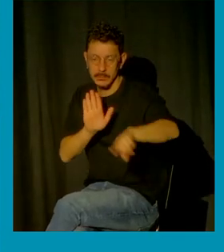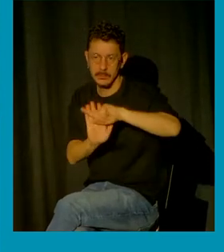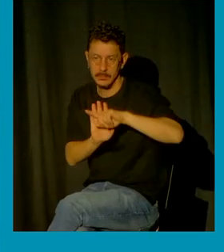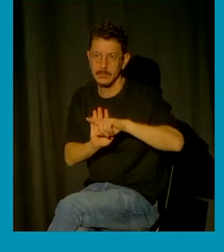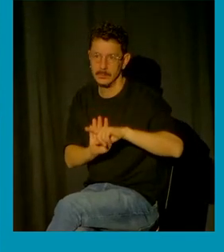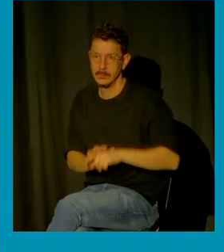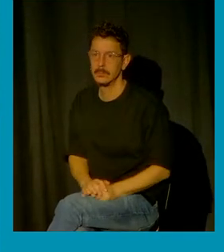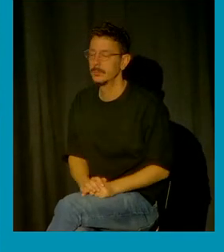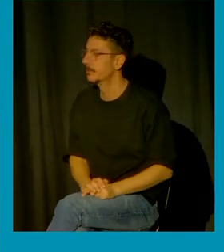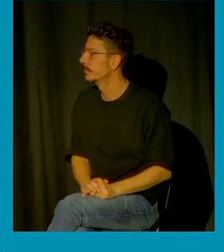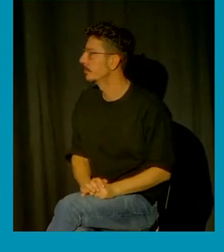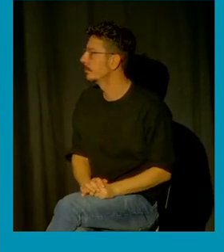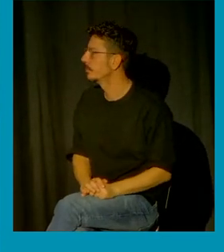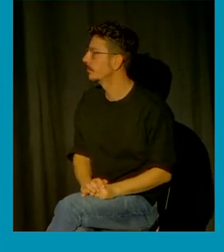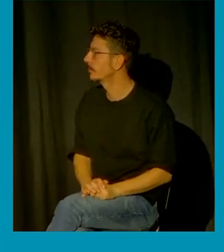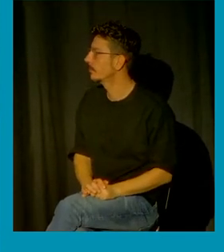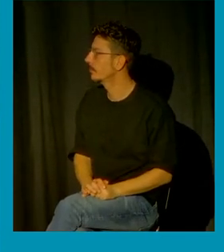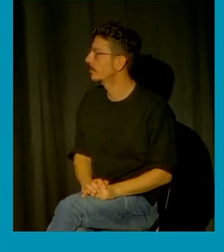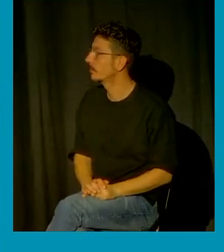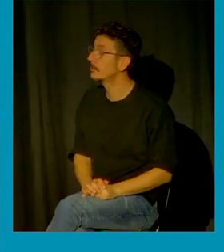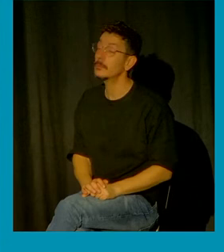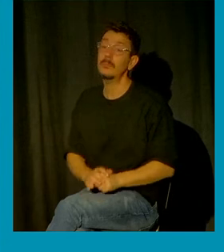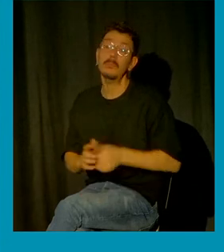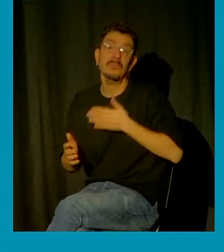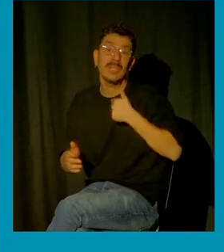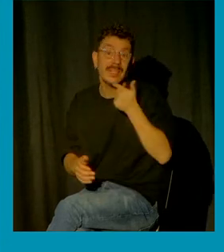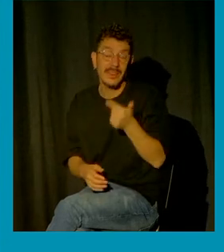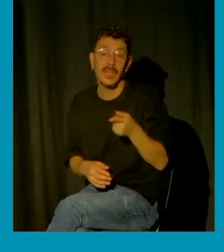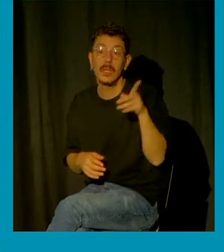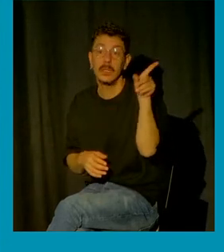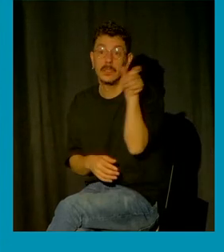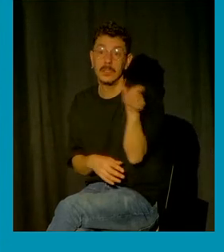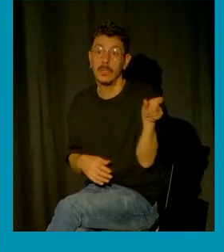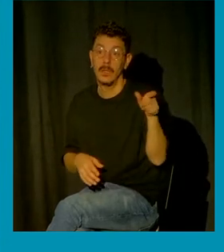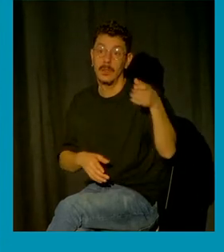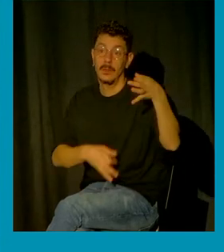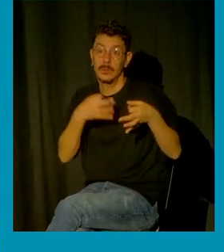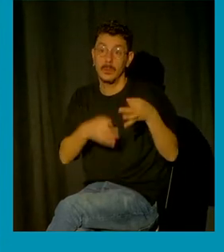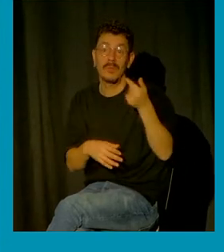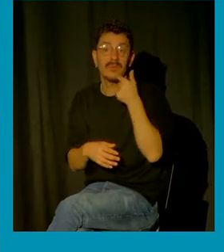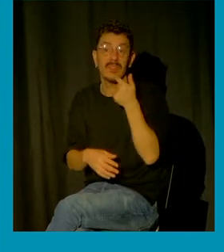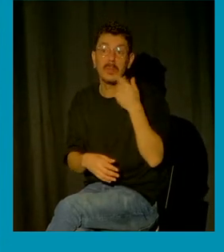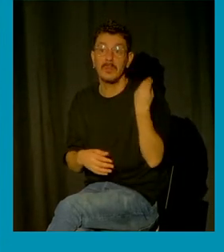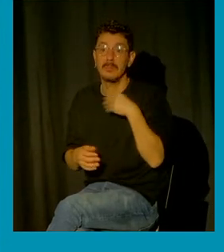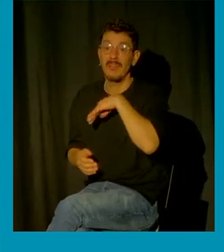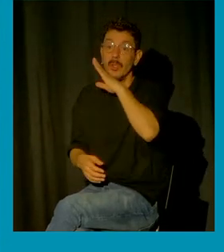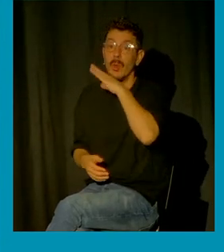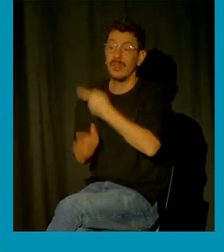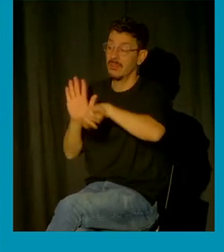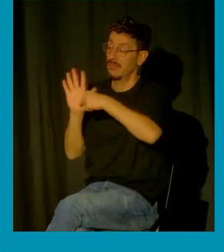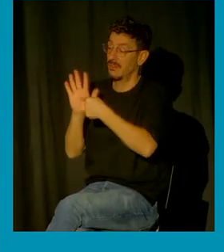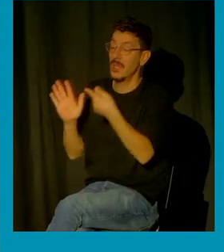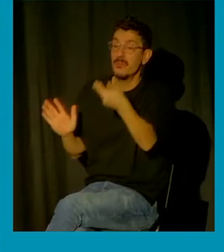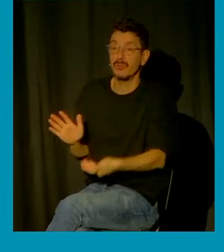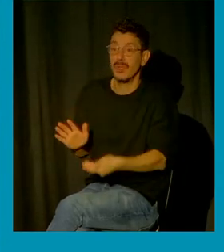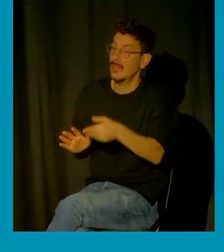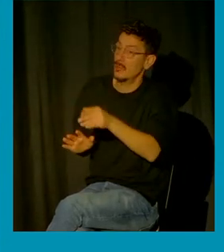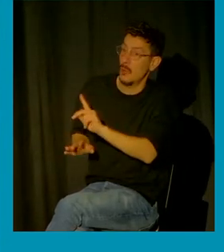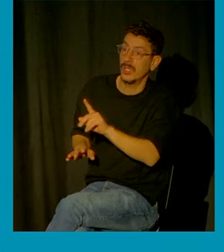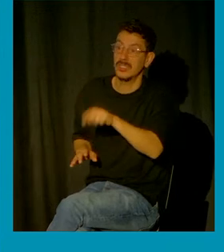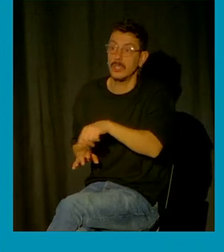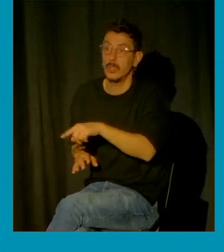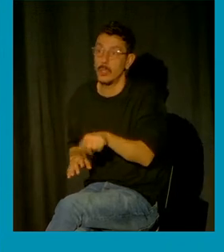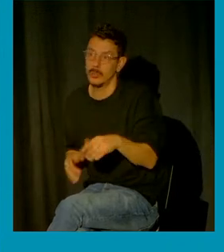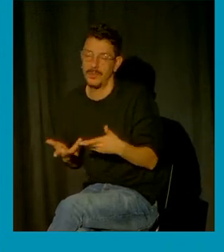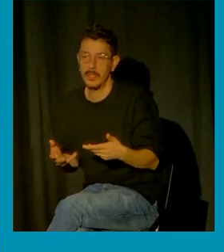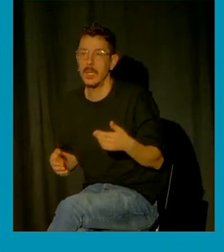judicials o institucionals creguin que aquestes violències siguin importants i aleshores quina violència institucional rebran